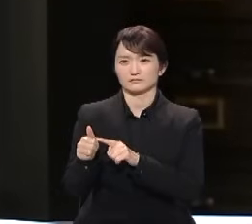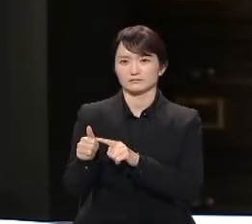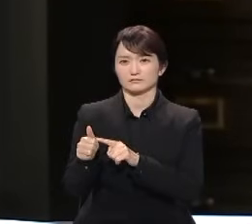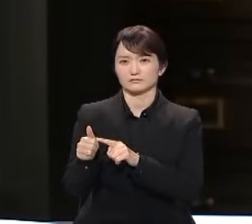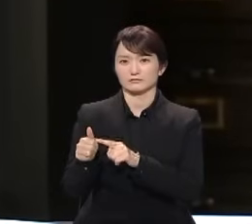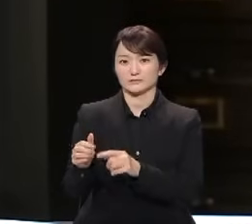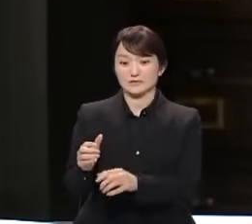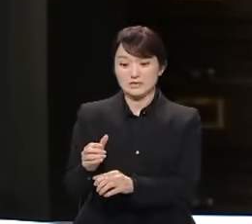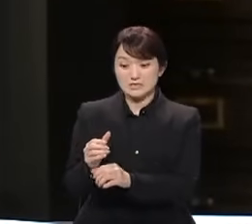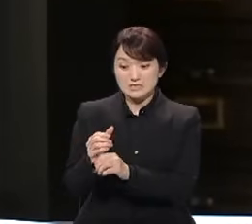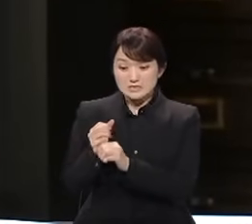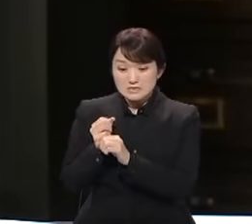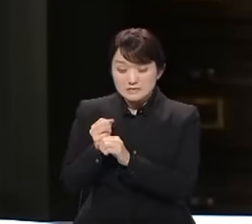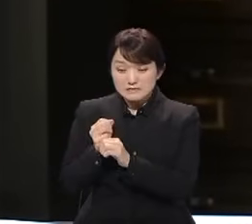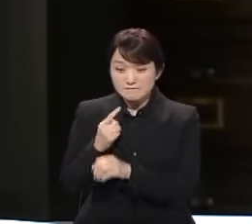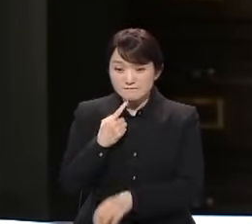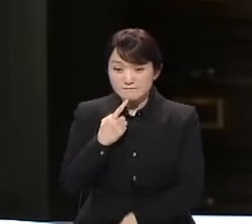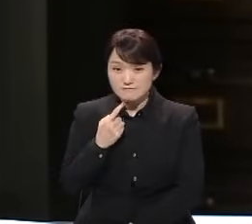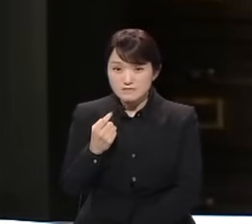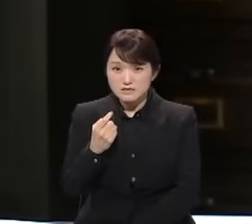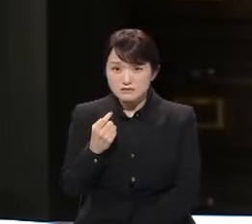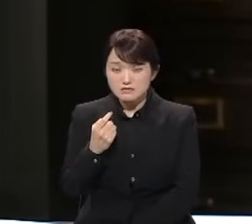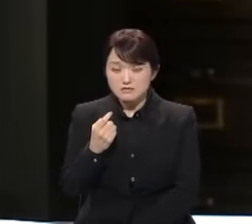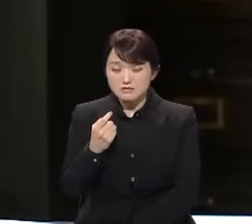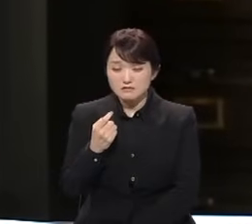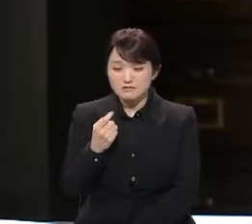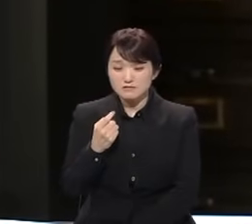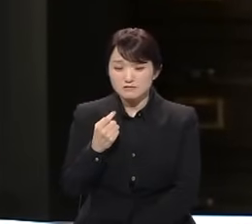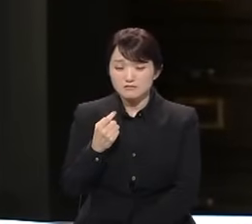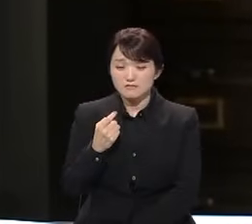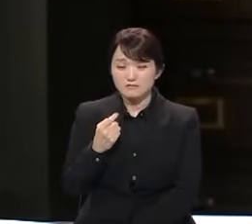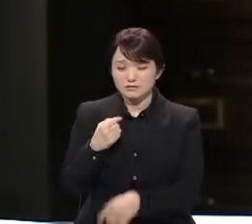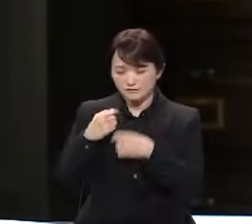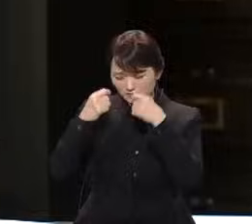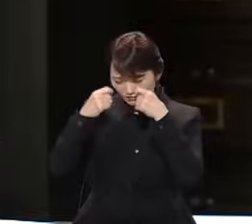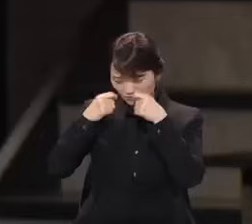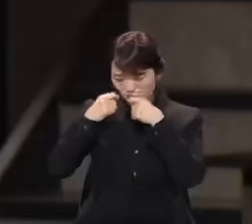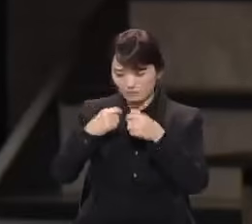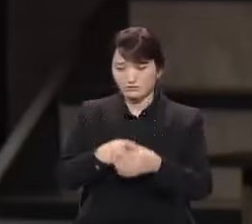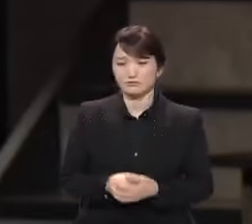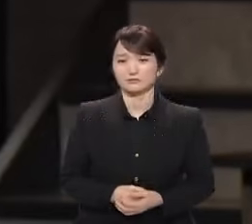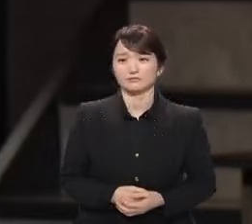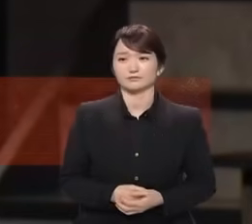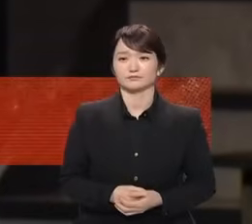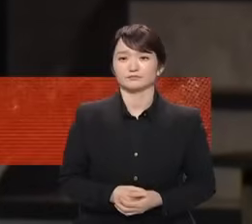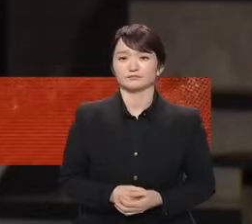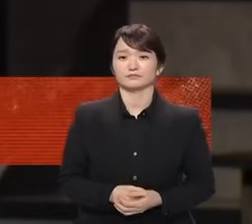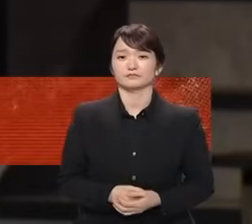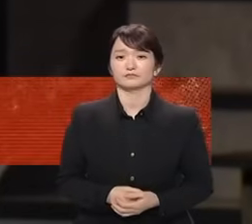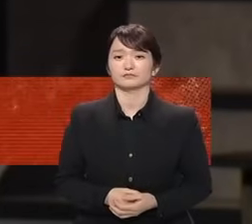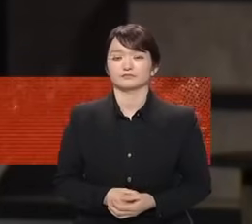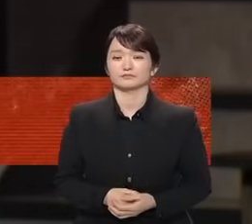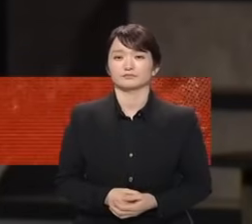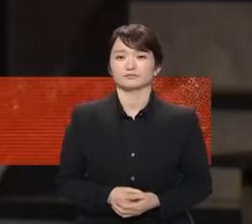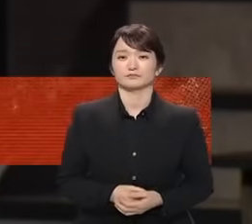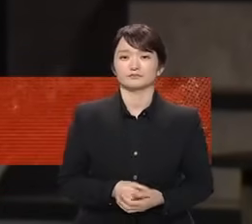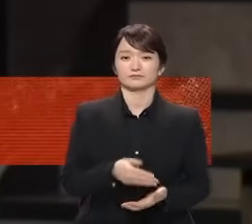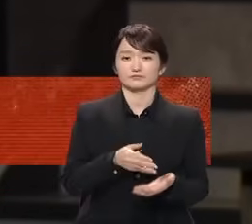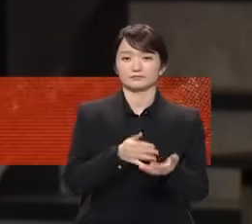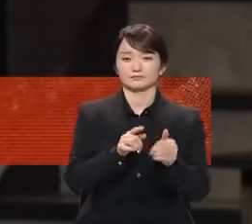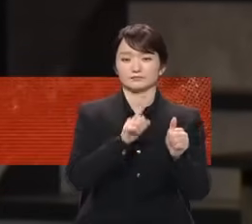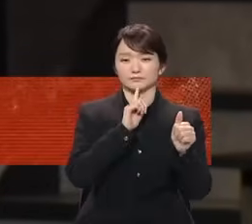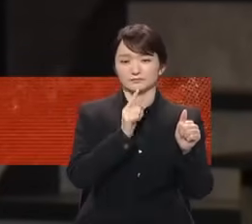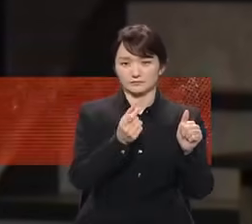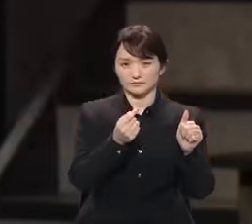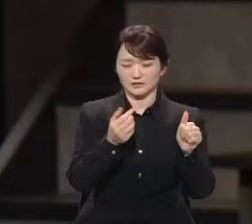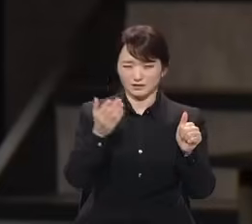말씀을 하시면서 막 펑펑 우는 거예요. 성인 남성분이. 네. 왜냐하면 아까 앵커께서 얘기하신 것처럼 이번 일만 있었던 게